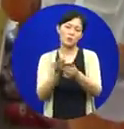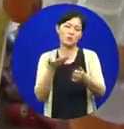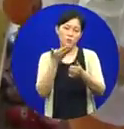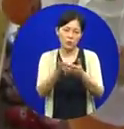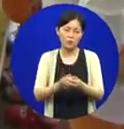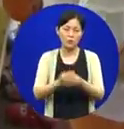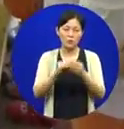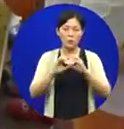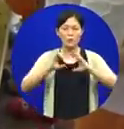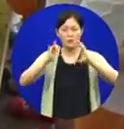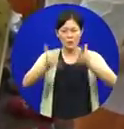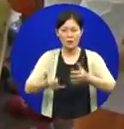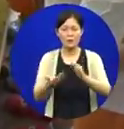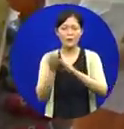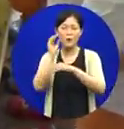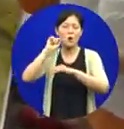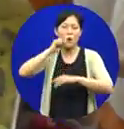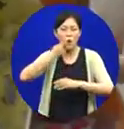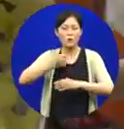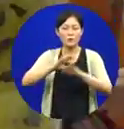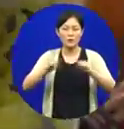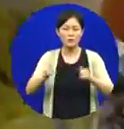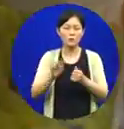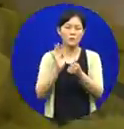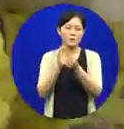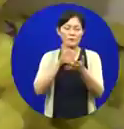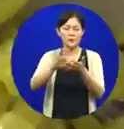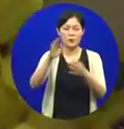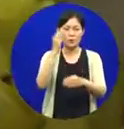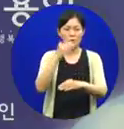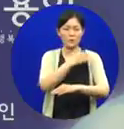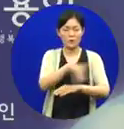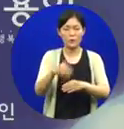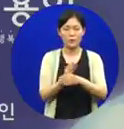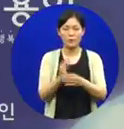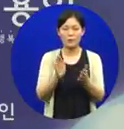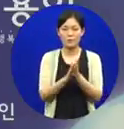통해 세계 각국의 어려운 이웃을 돕는 데 쓰일 계획입니다.